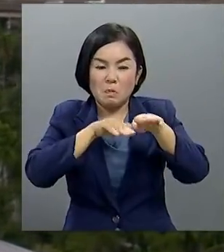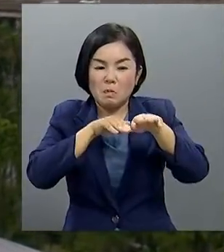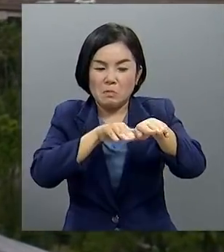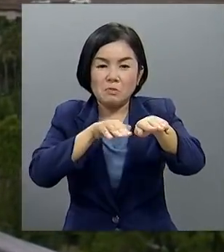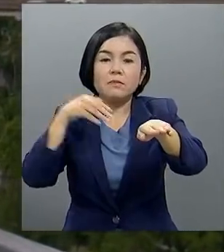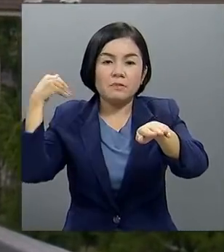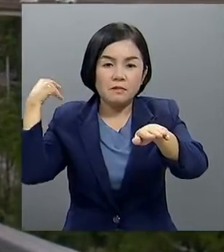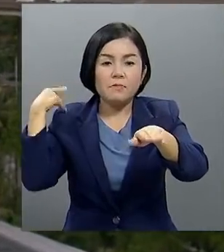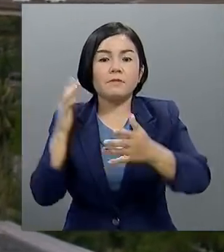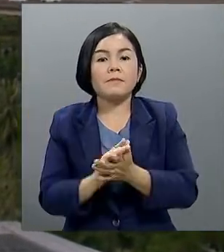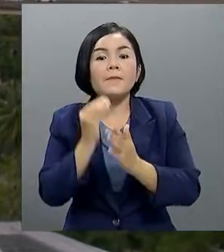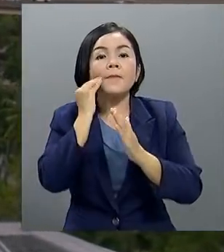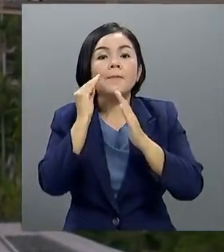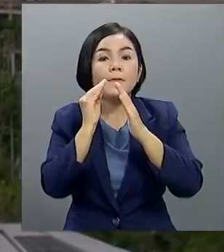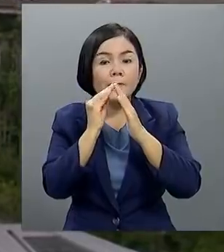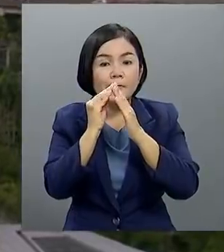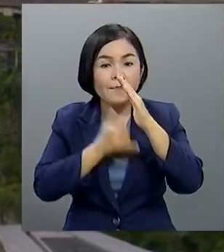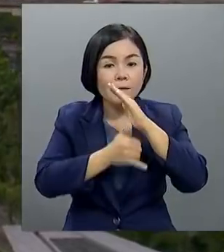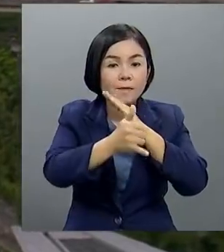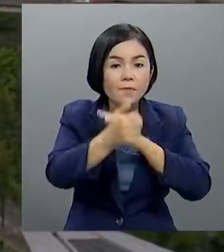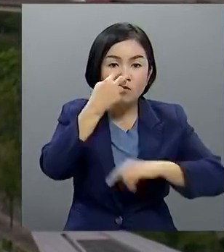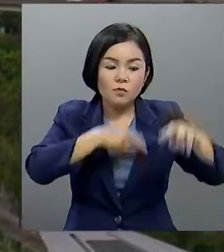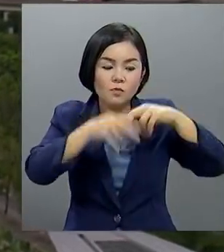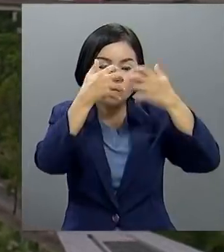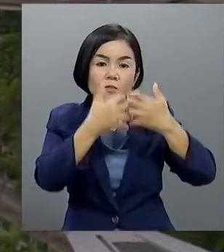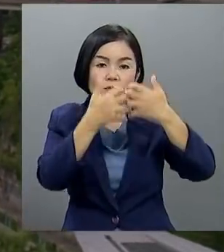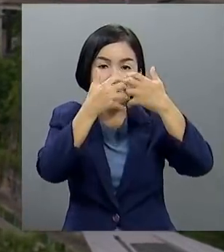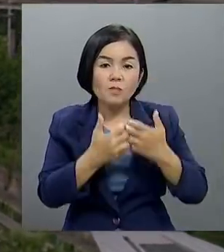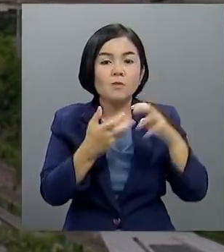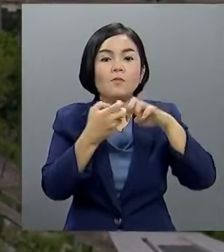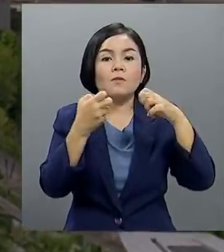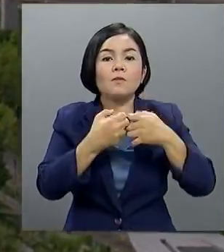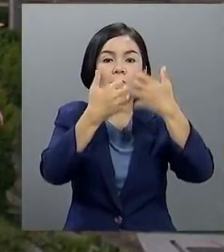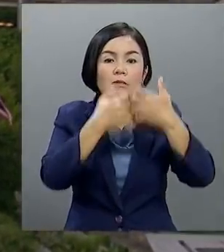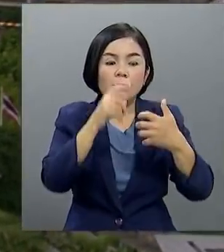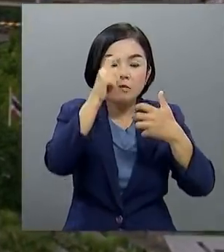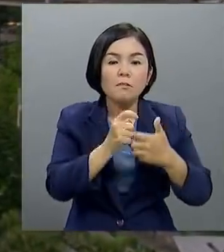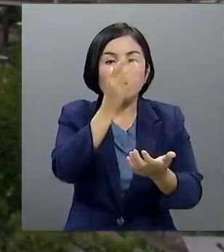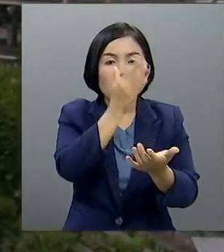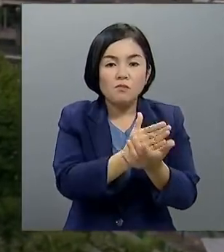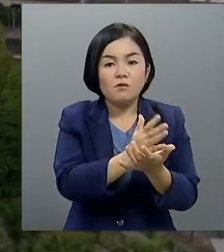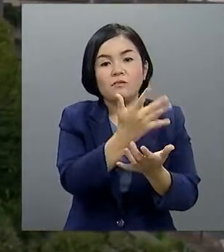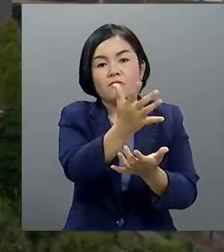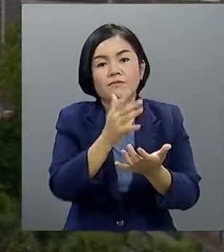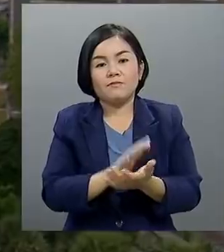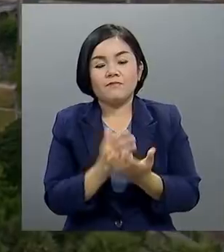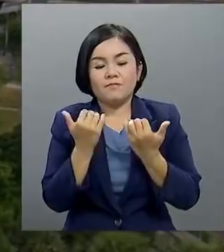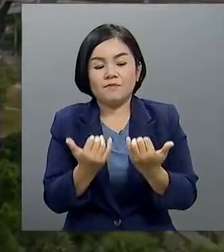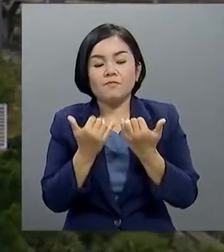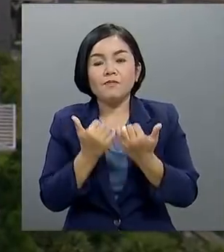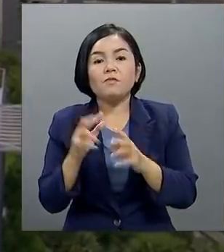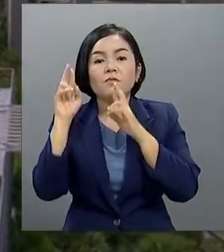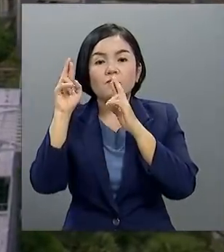ากบ้านตรวจสอบสภาพรถกันให้ดีนะครับรถจะได้ไม่เสียกลางทางด้วยนะครับคุณผู้ชมครับอีกสิ่งหนึ่งที่ต้องเฝ้าระวังกันในช่ว